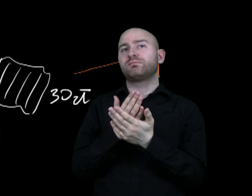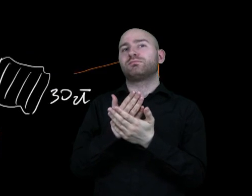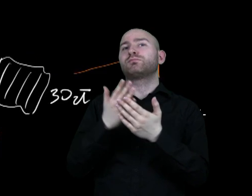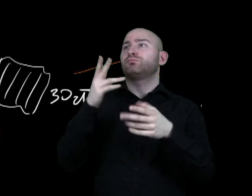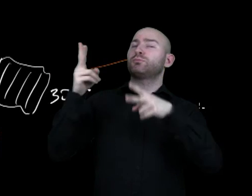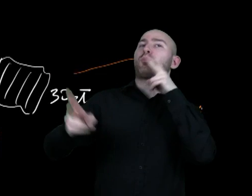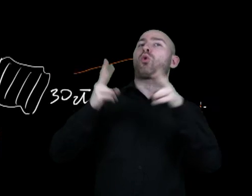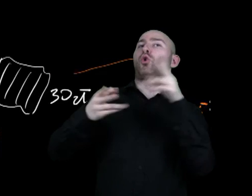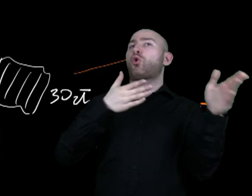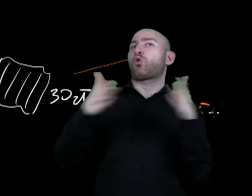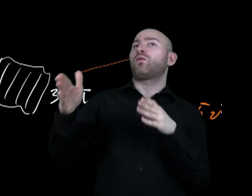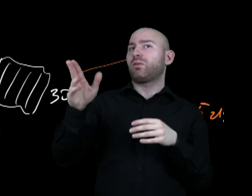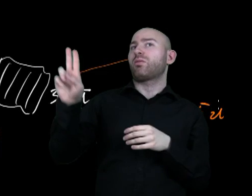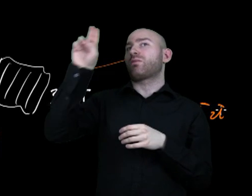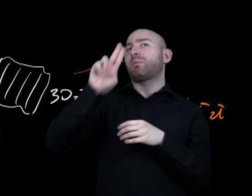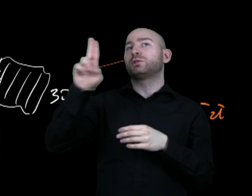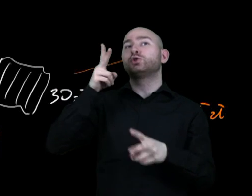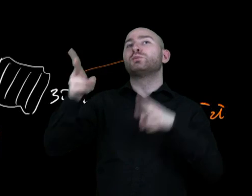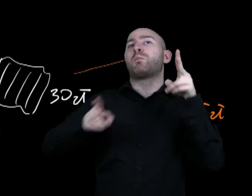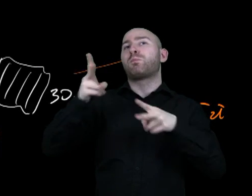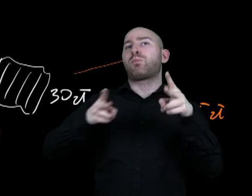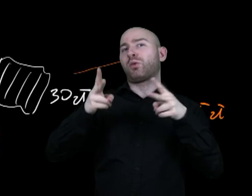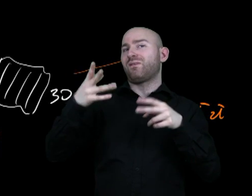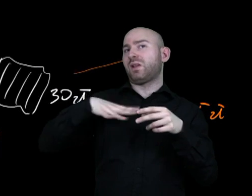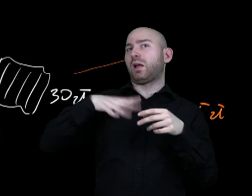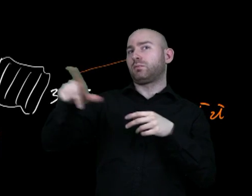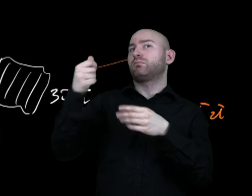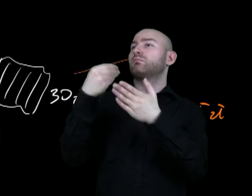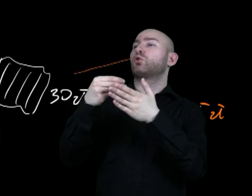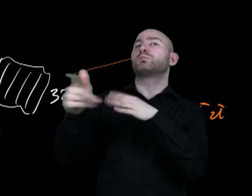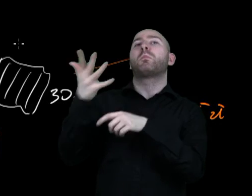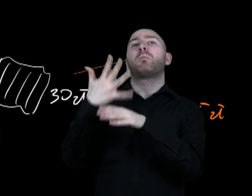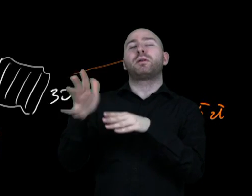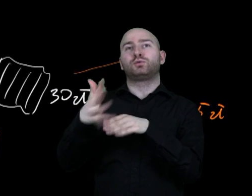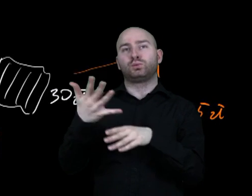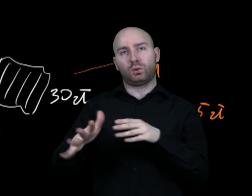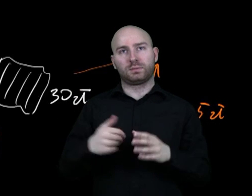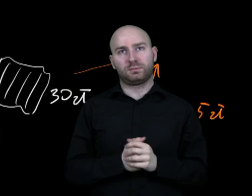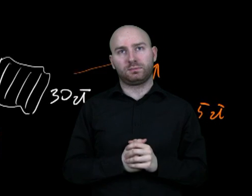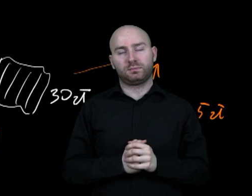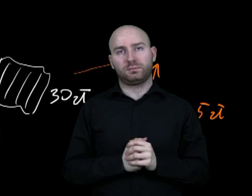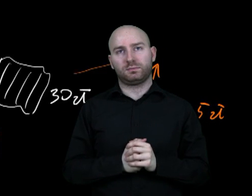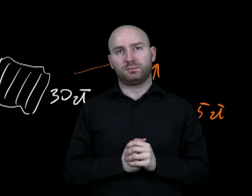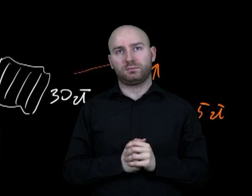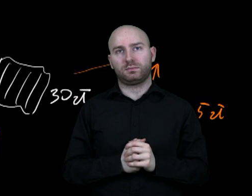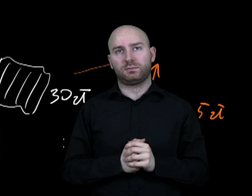barwnik za złotówkę. Tutaj jeszcze dochodzi barwnik za złotówkę.